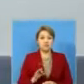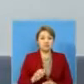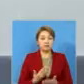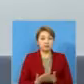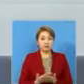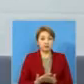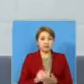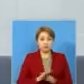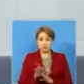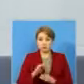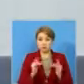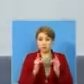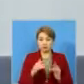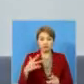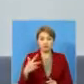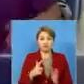0,3%, а загруженность коек